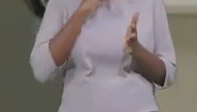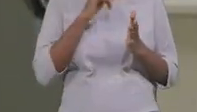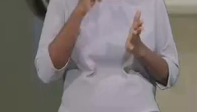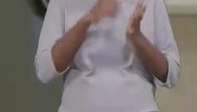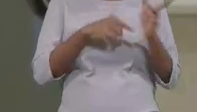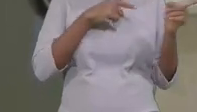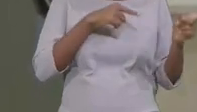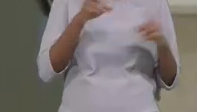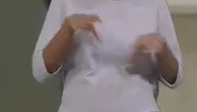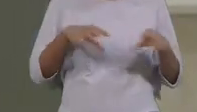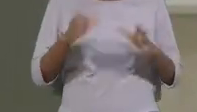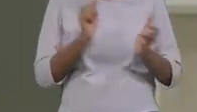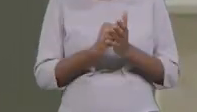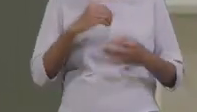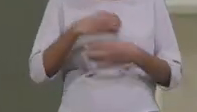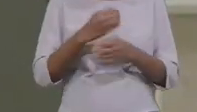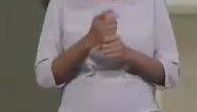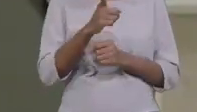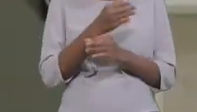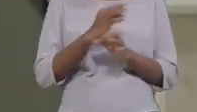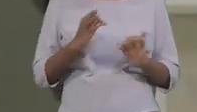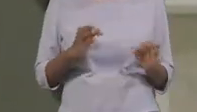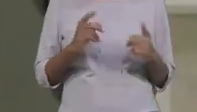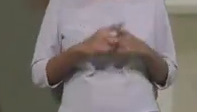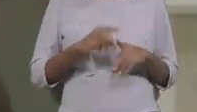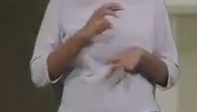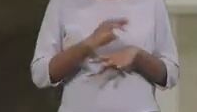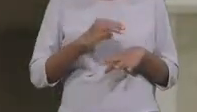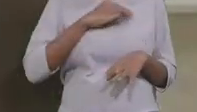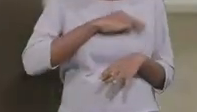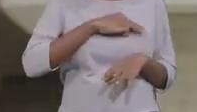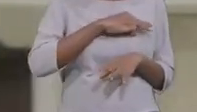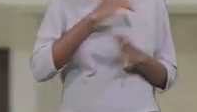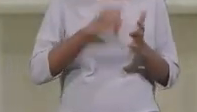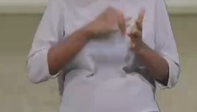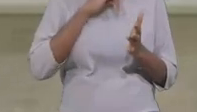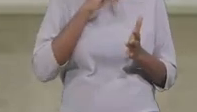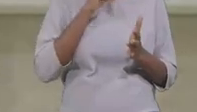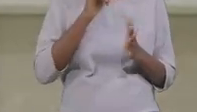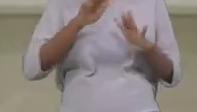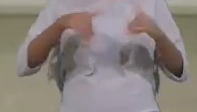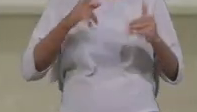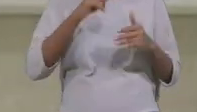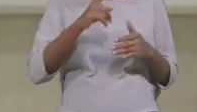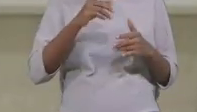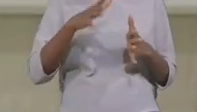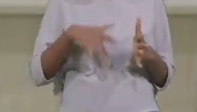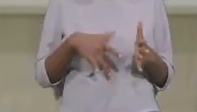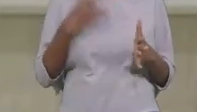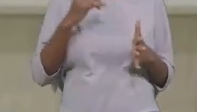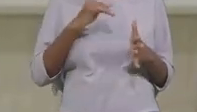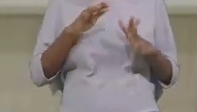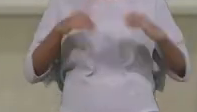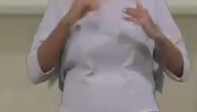n'est pas ce qu'il fait qui t'a franchi et qui t'empêche ou te permet de se